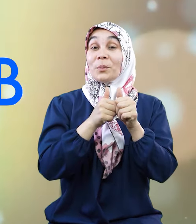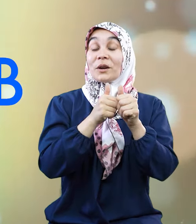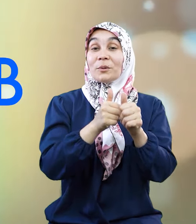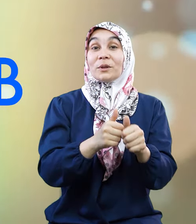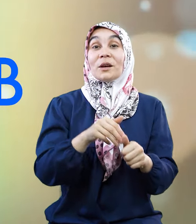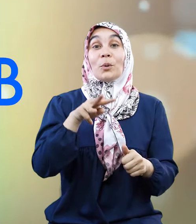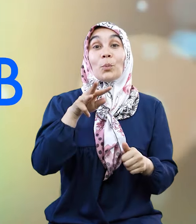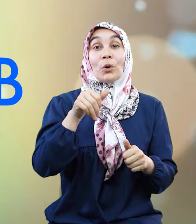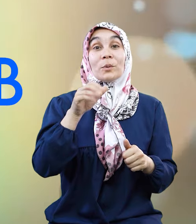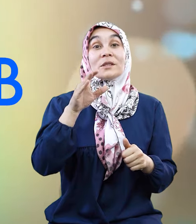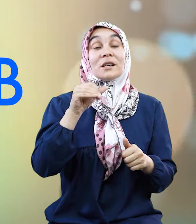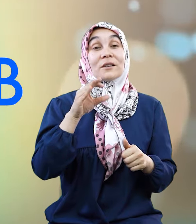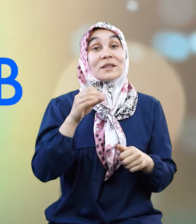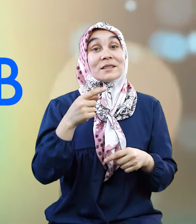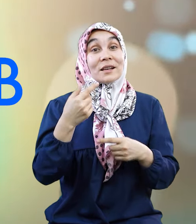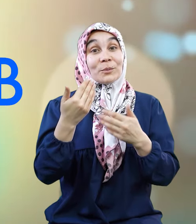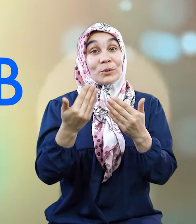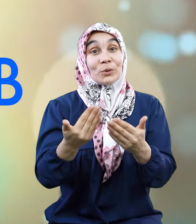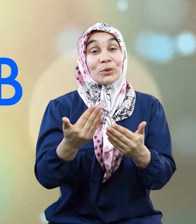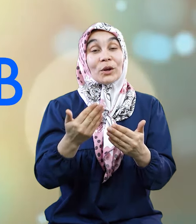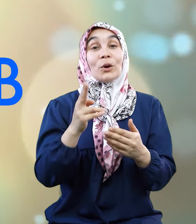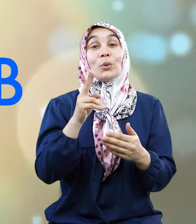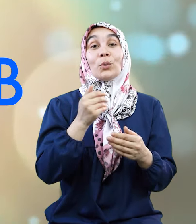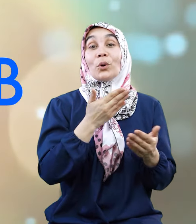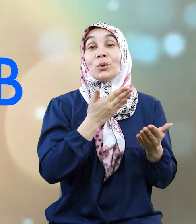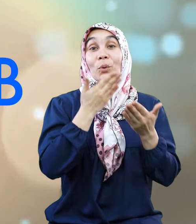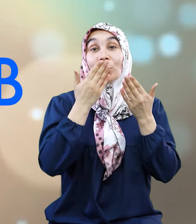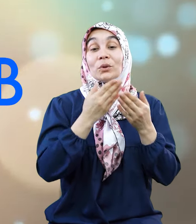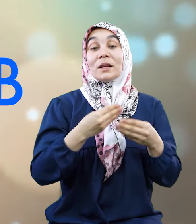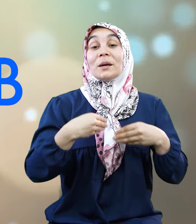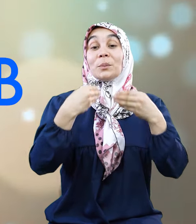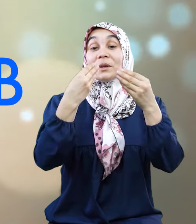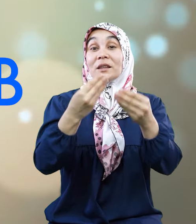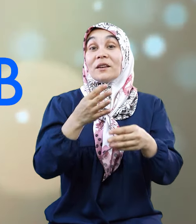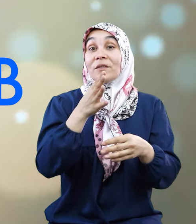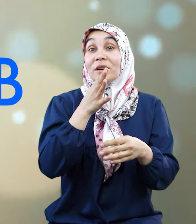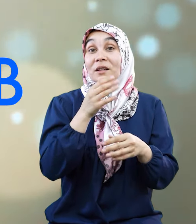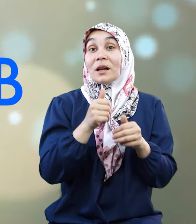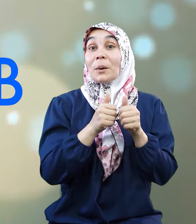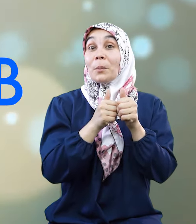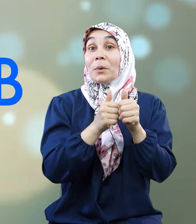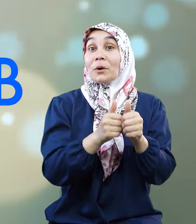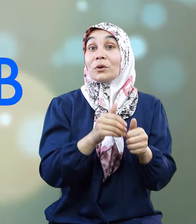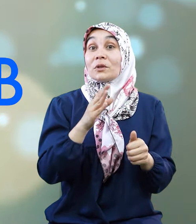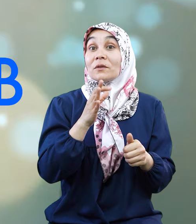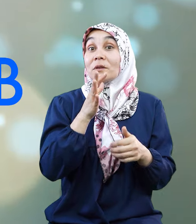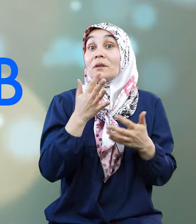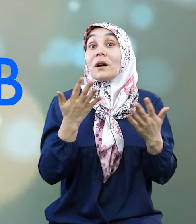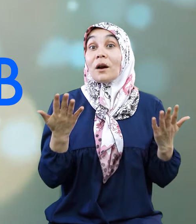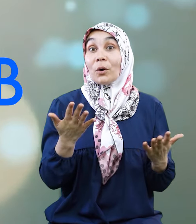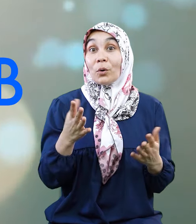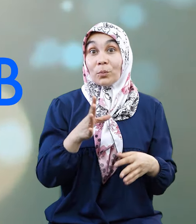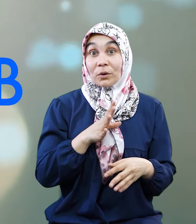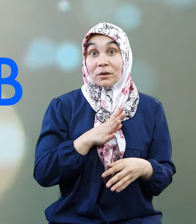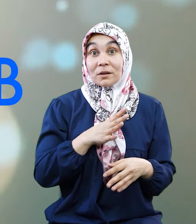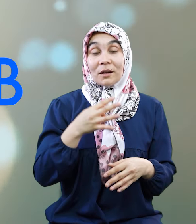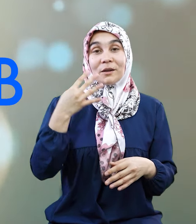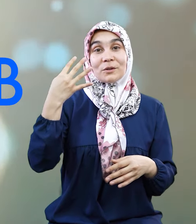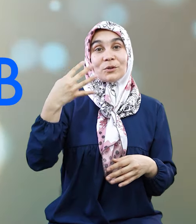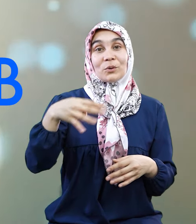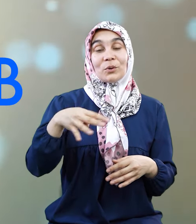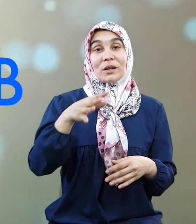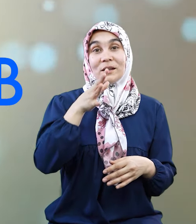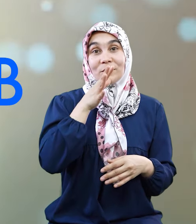Payg'ambarimiz Muhammad sallallohu alayhi va sallamga Qur'onni keltirgan vaqtda Payg'ambarimiz necha yoshda edilar? 40